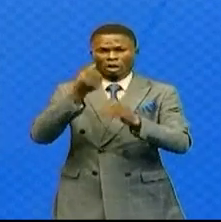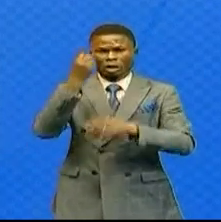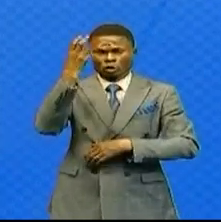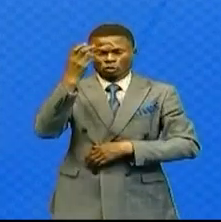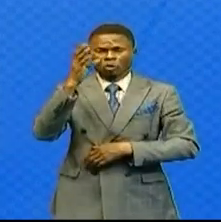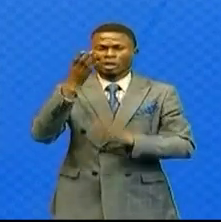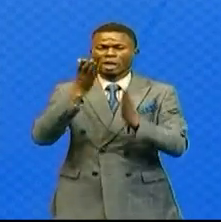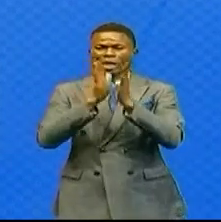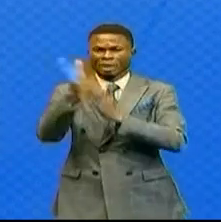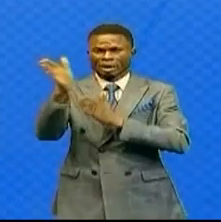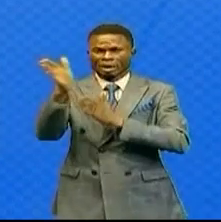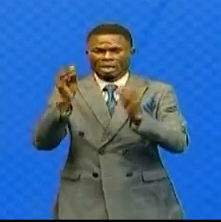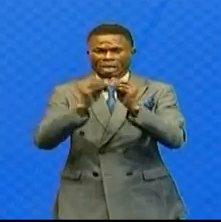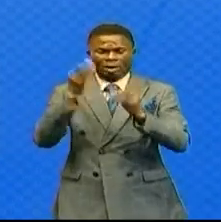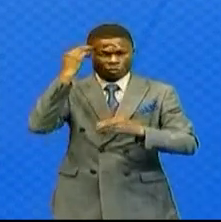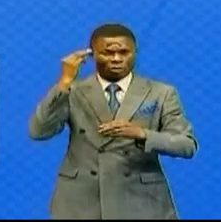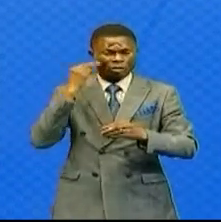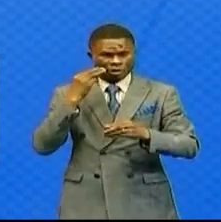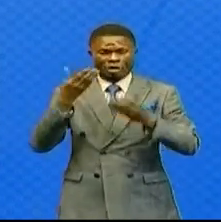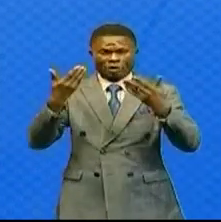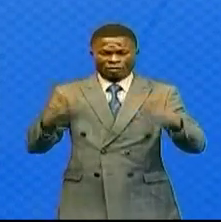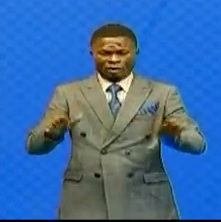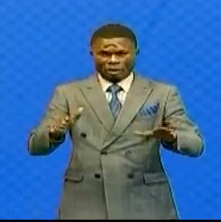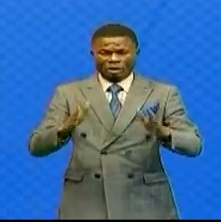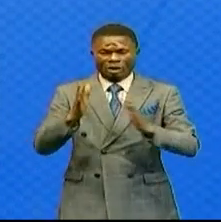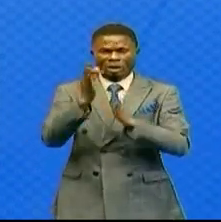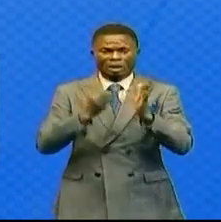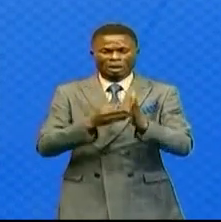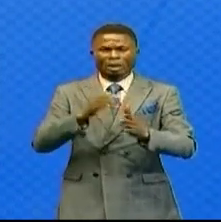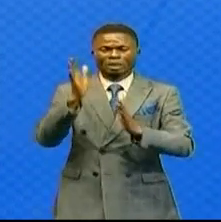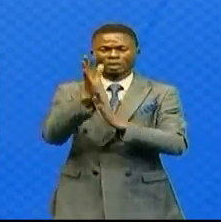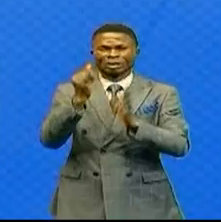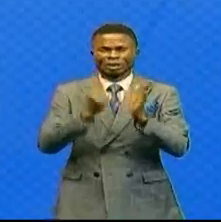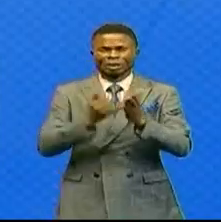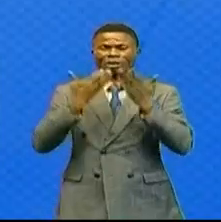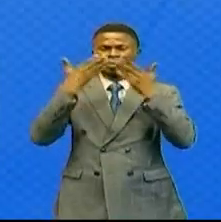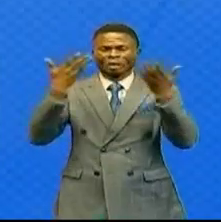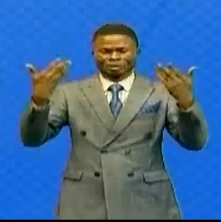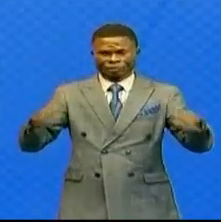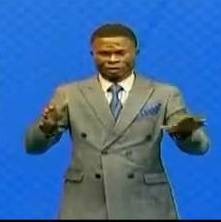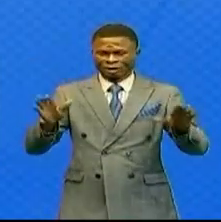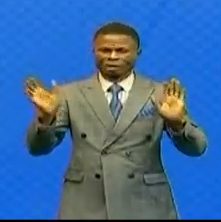à 12h15, la réunion du Conseil des ministres a pris fin à 17h16. Je vous remercie.